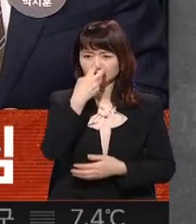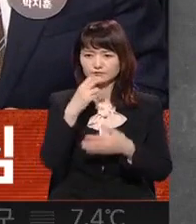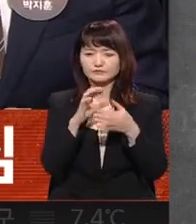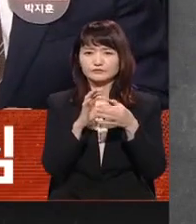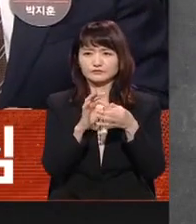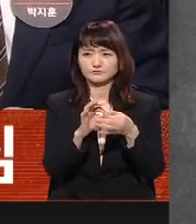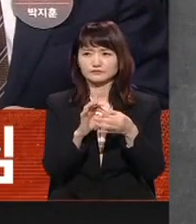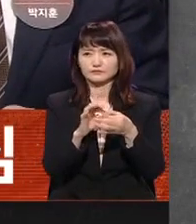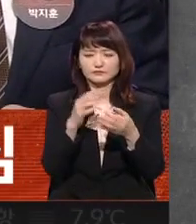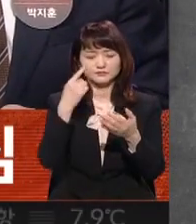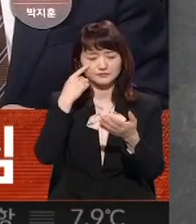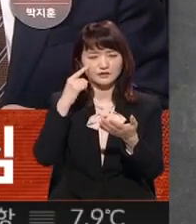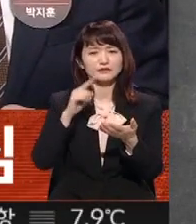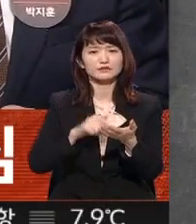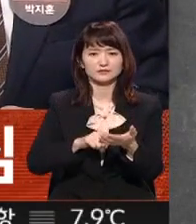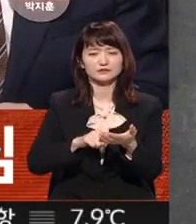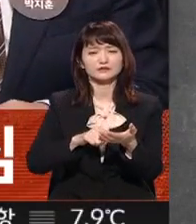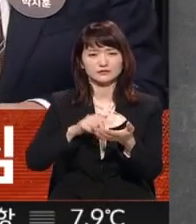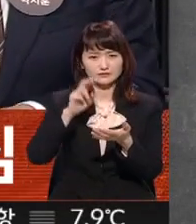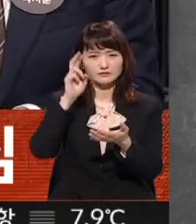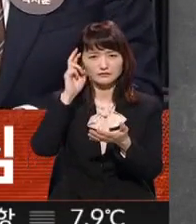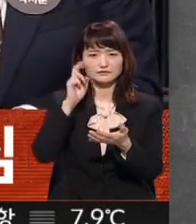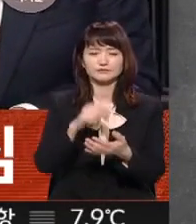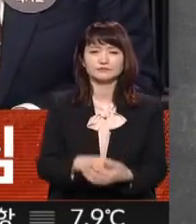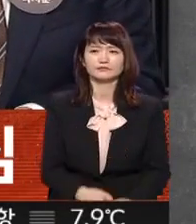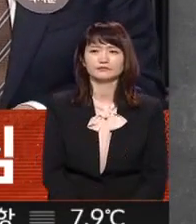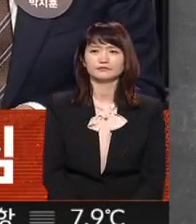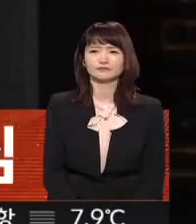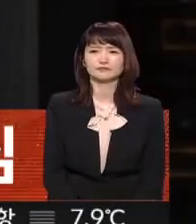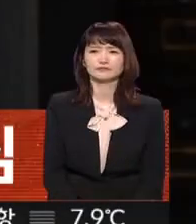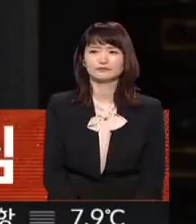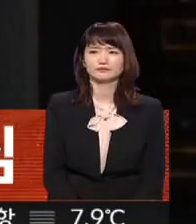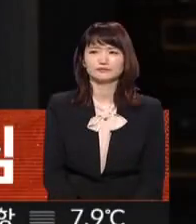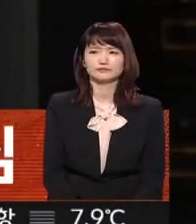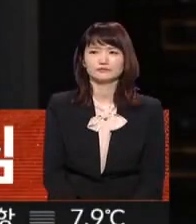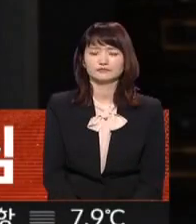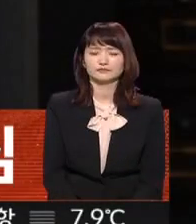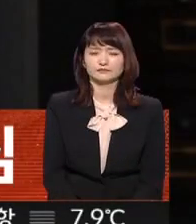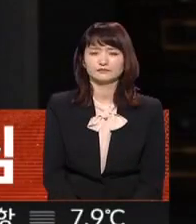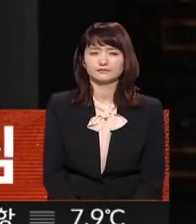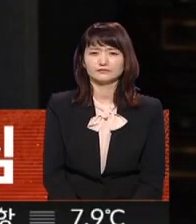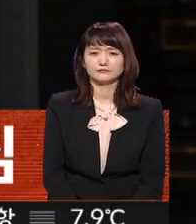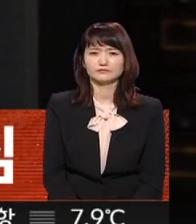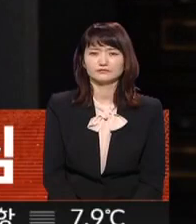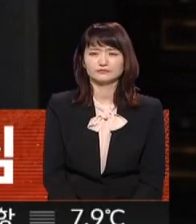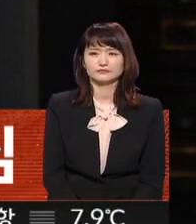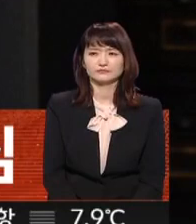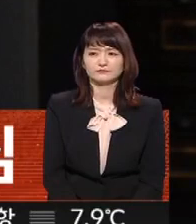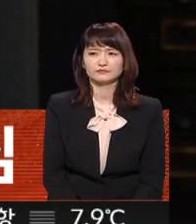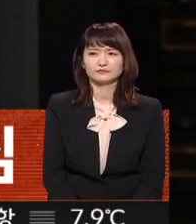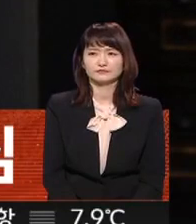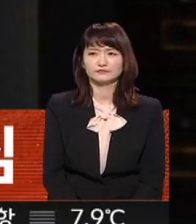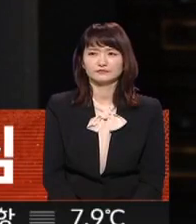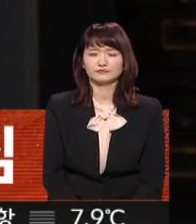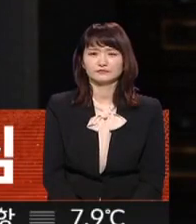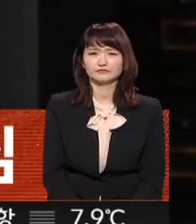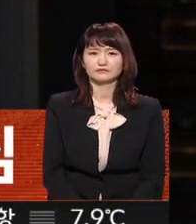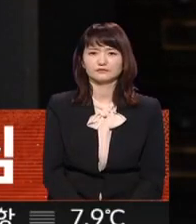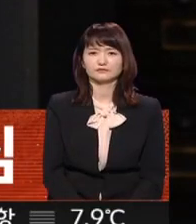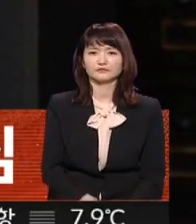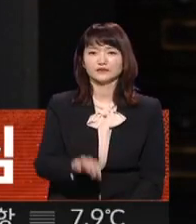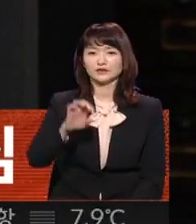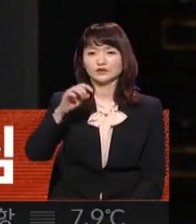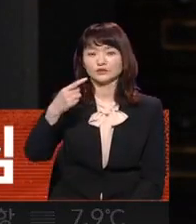통해서이 부분은 밝혀질 것으로 보입니다 저는 이게 그 교수님 아 그렇게 과다 처방을 받고